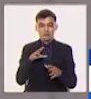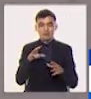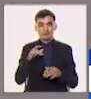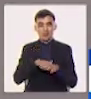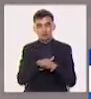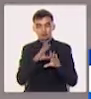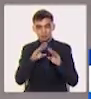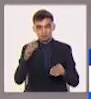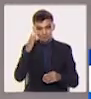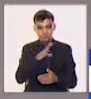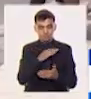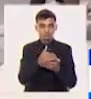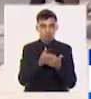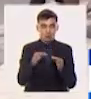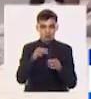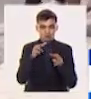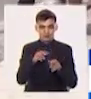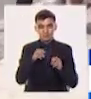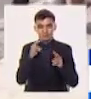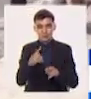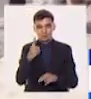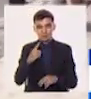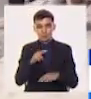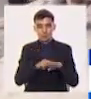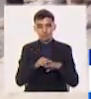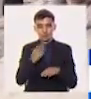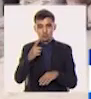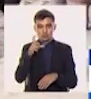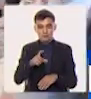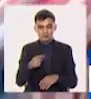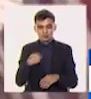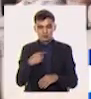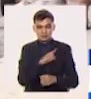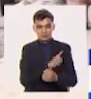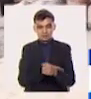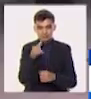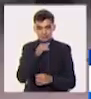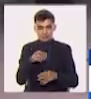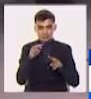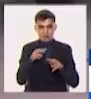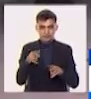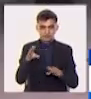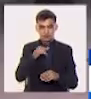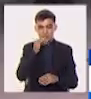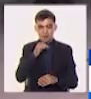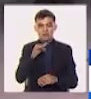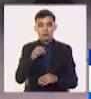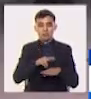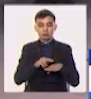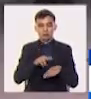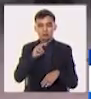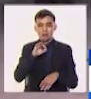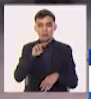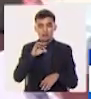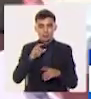шақырып, кезекпен кіруін қадағалауға мұндағы бір ғана полиция қызметкерінің шамасы жетпей жатқанын айтады. Сондықтан полиция департаментіне